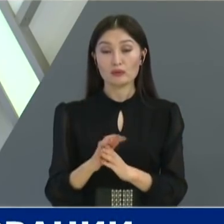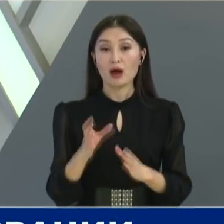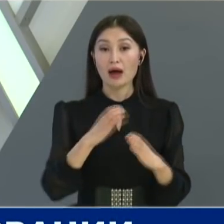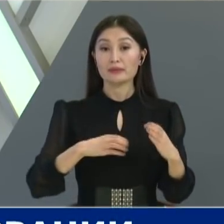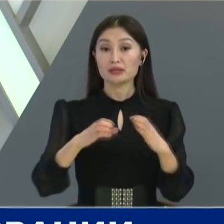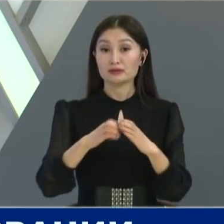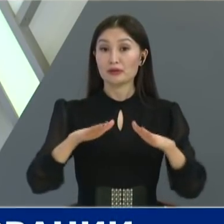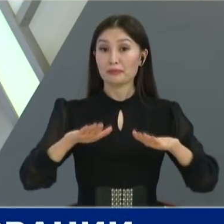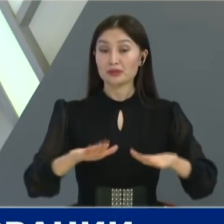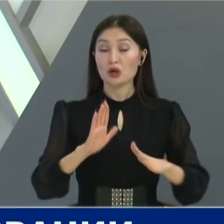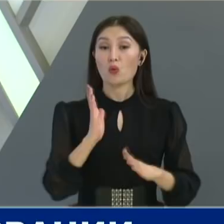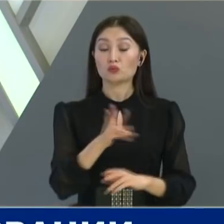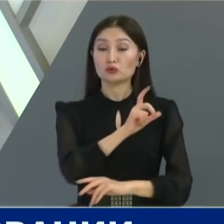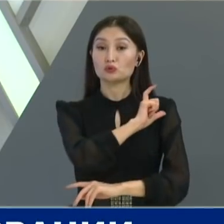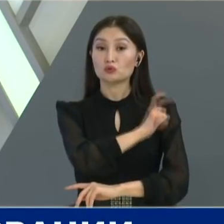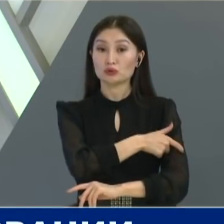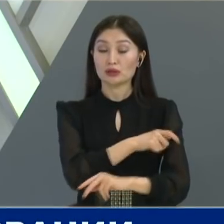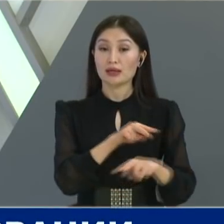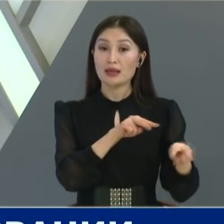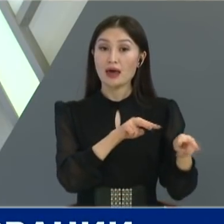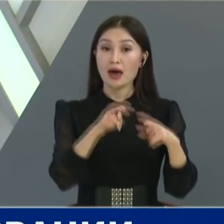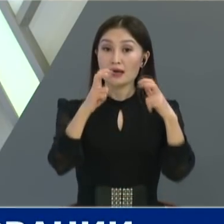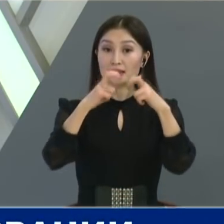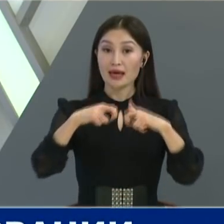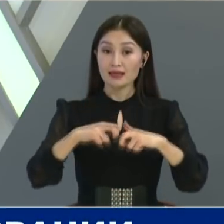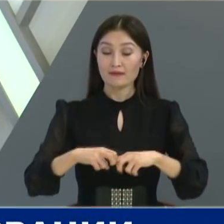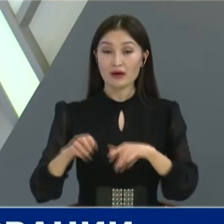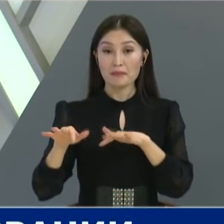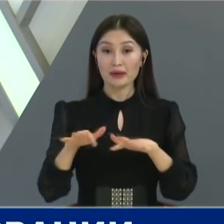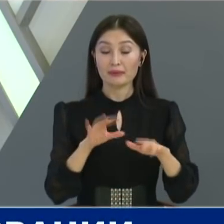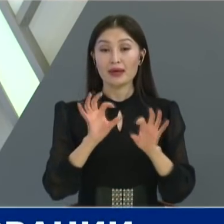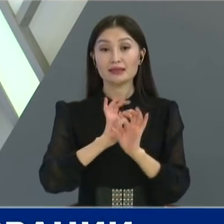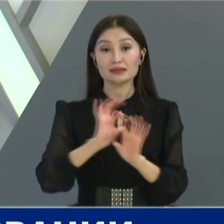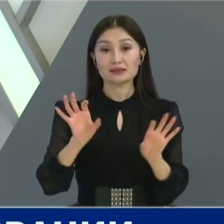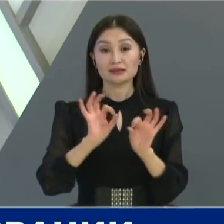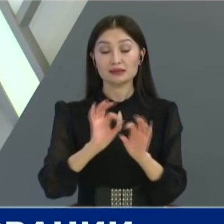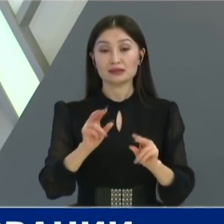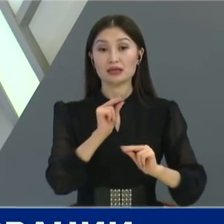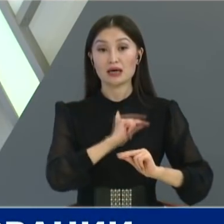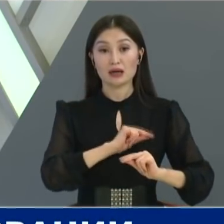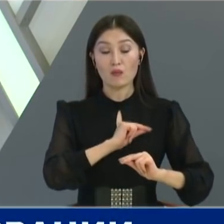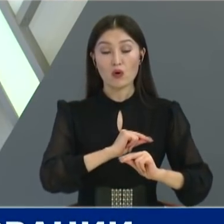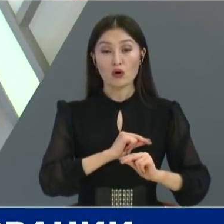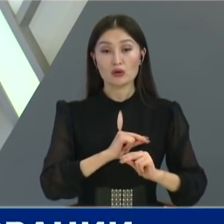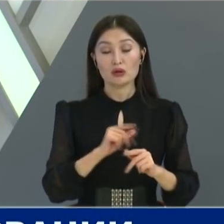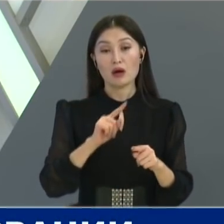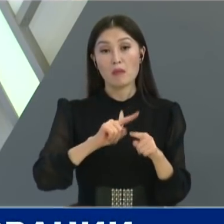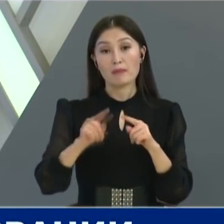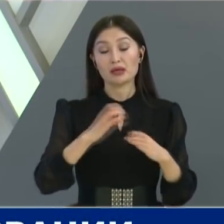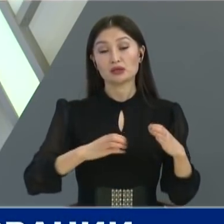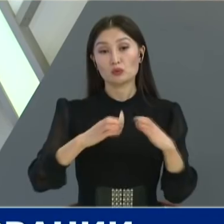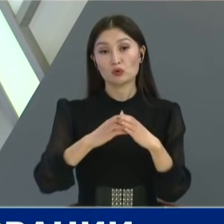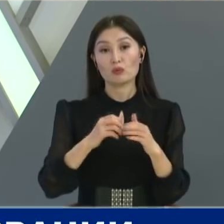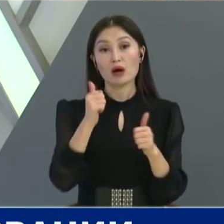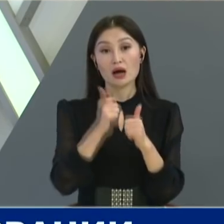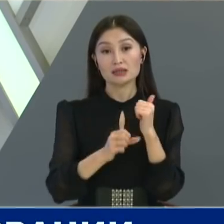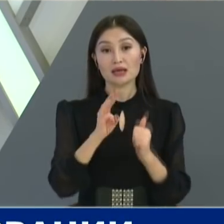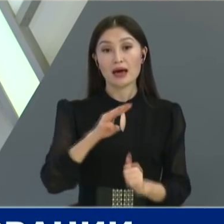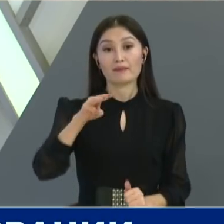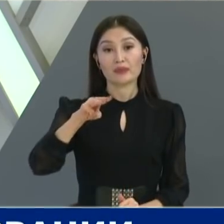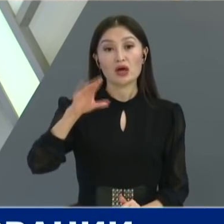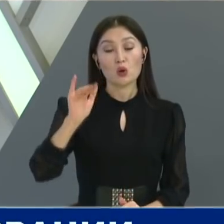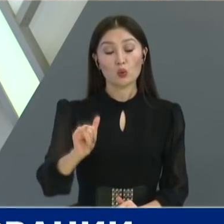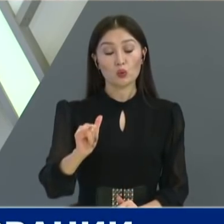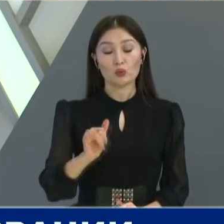местах будут усилены рейдовые мероприятия и разъяснительная работа мобильными группами в каждом МТУ, отметили в